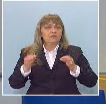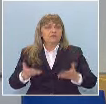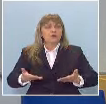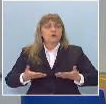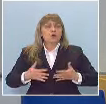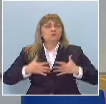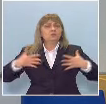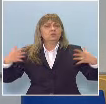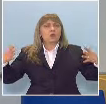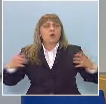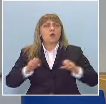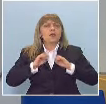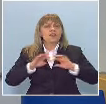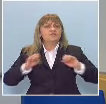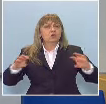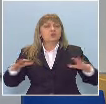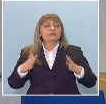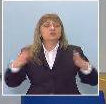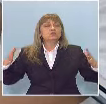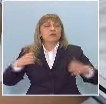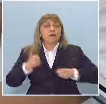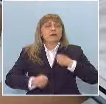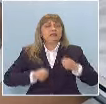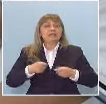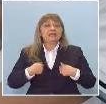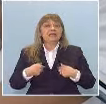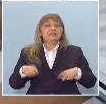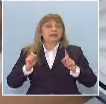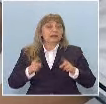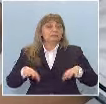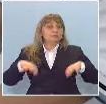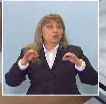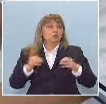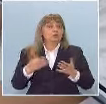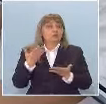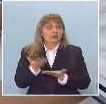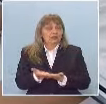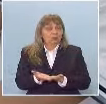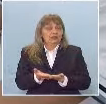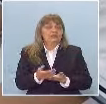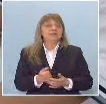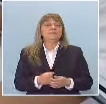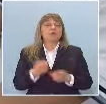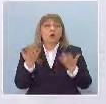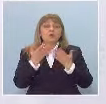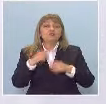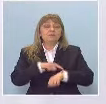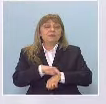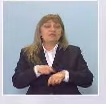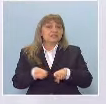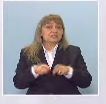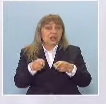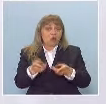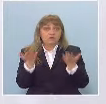количество информация с много голяма динамика и ние трябва да сме готови да го поднесем така. Учебният час в едно такова училище е съвсем